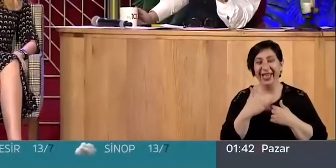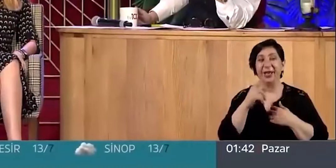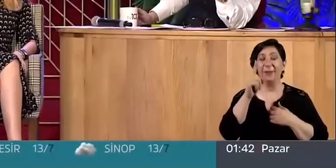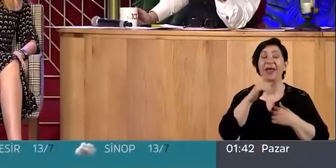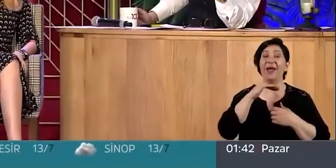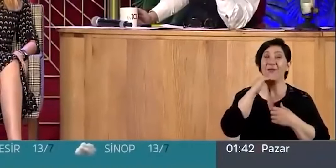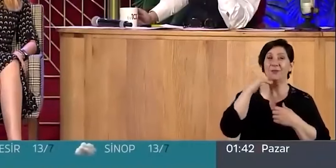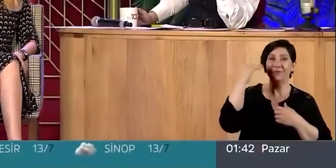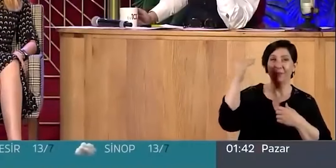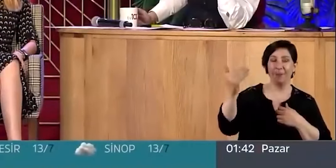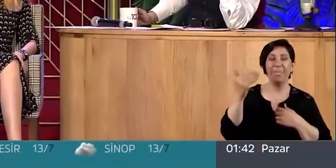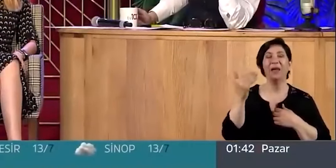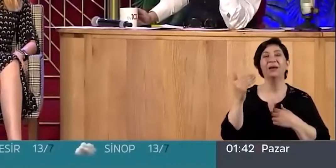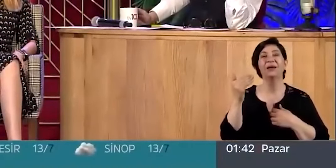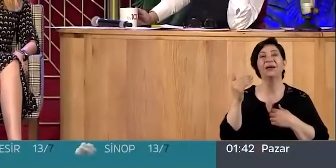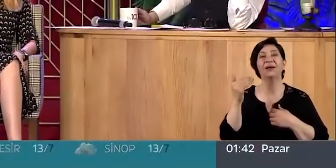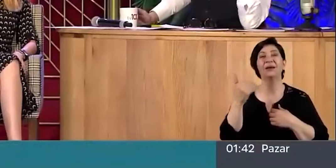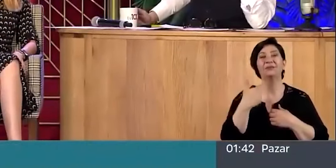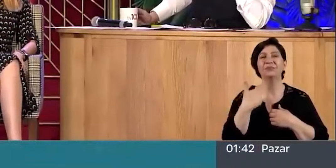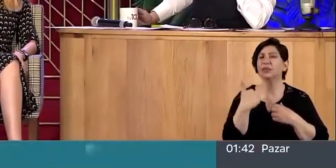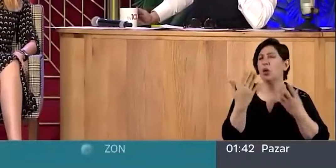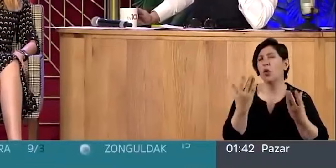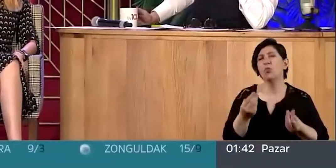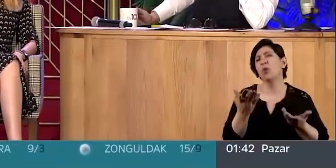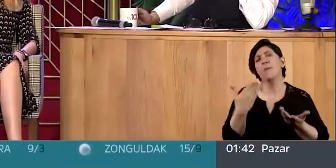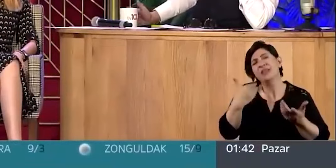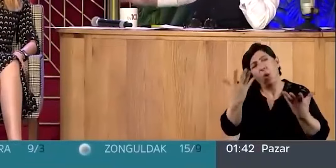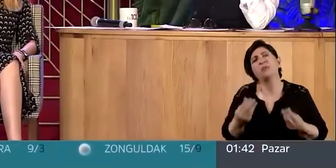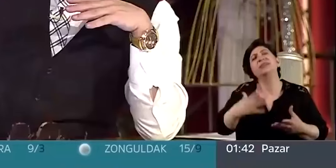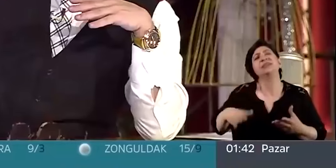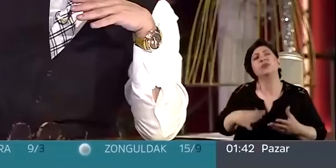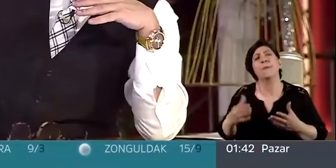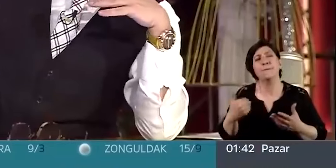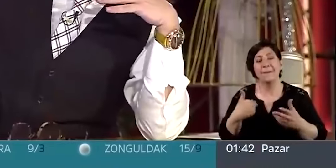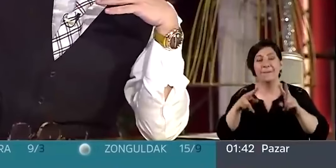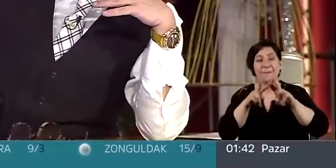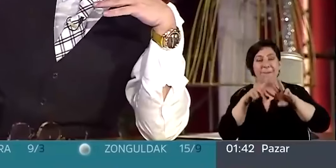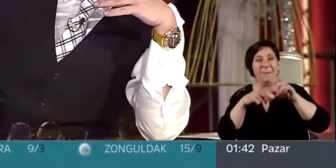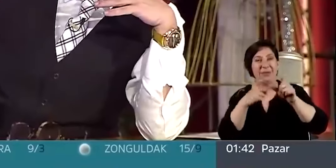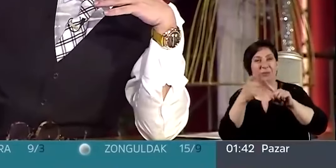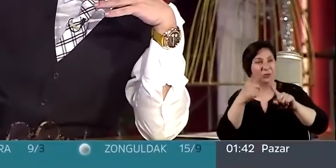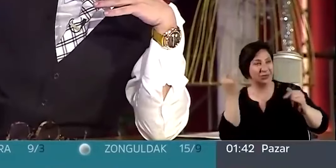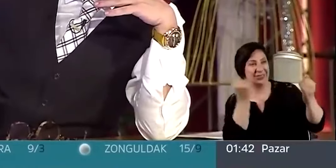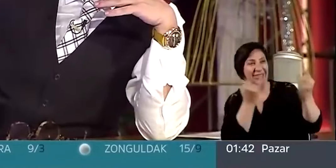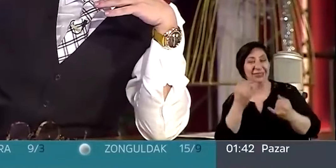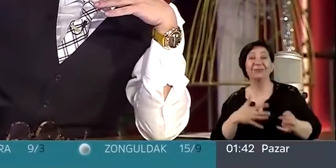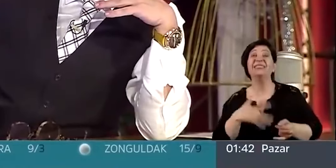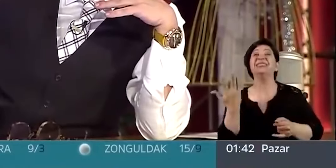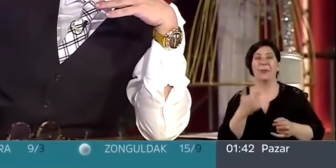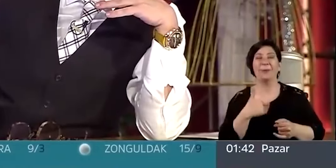bir yabancı kanalda işte bizde de olmuyor. Ben bizde de olmasını istiyorum. Tabii ben Mesut'la bir tartışmaya girmek istemem